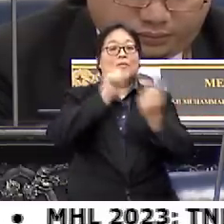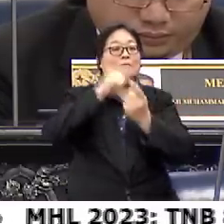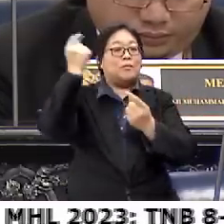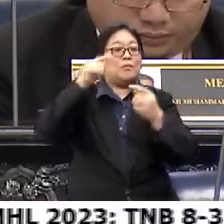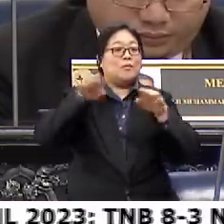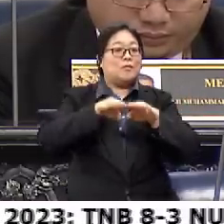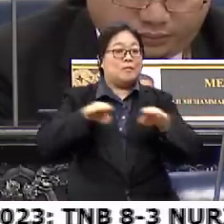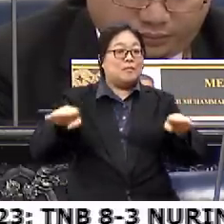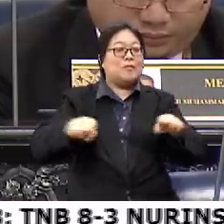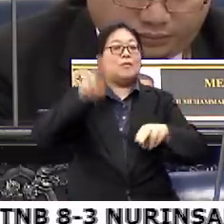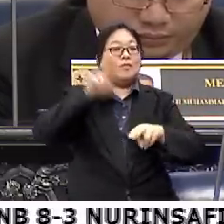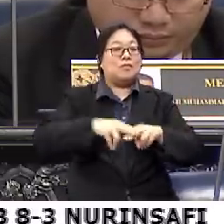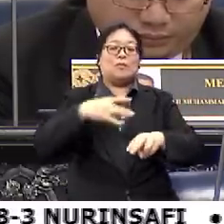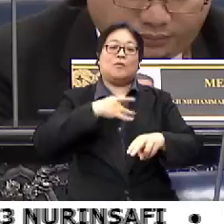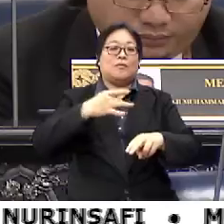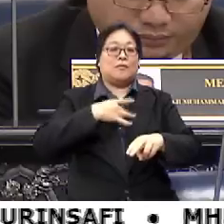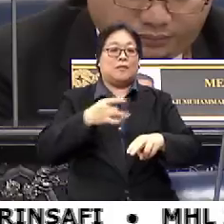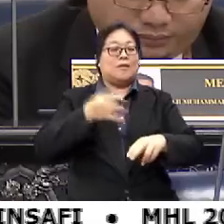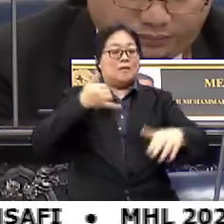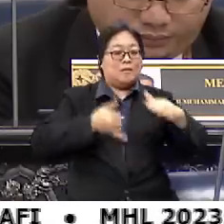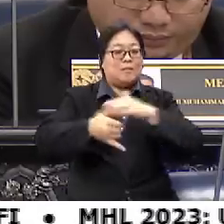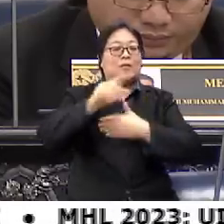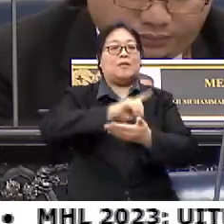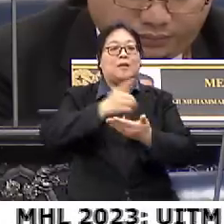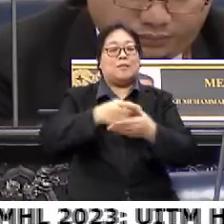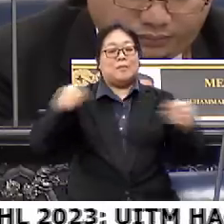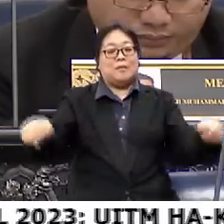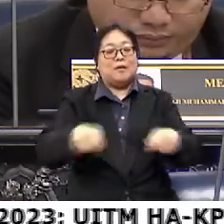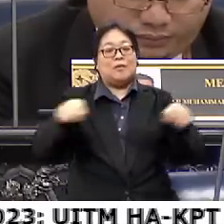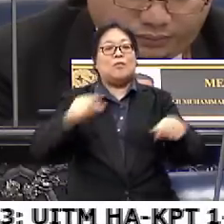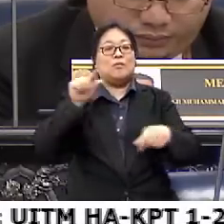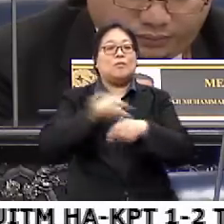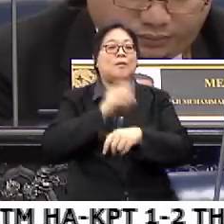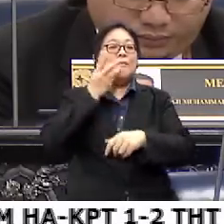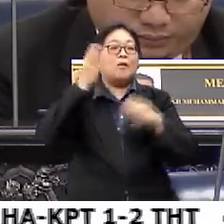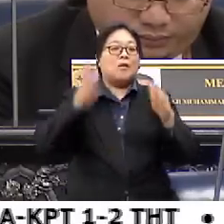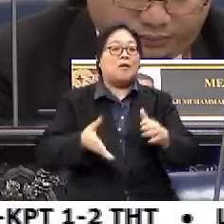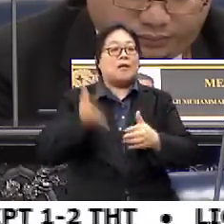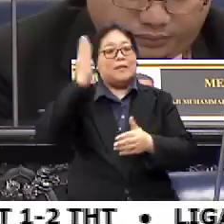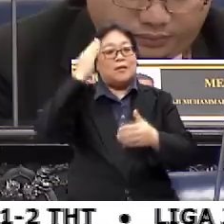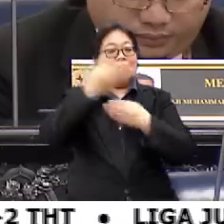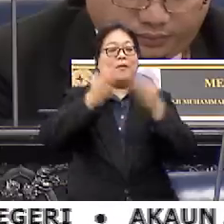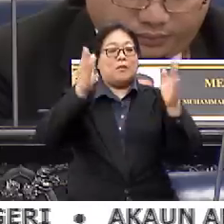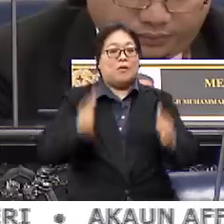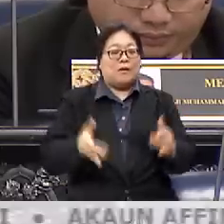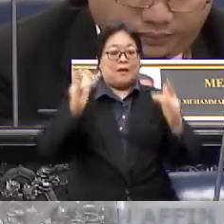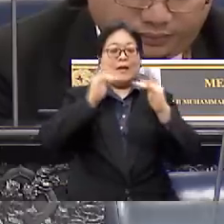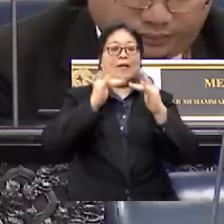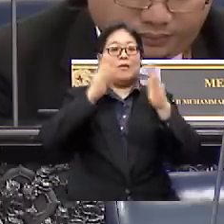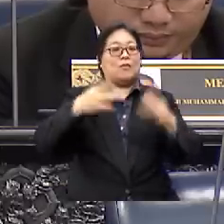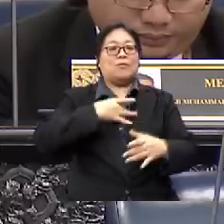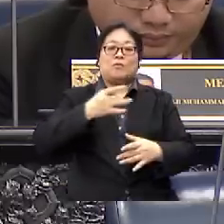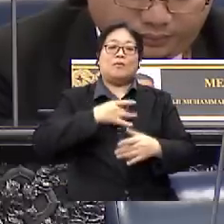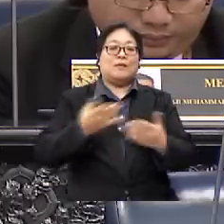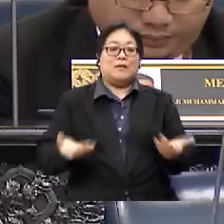rumah, duduk ikut suka, masuk dapur, masak guna beras orang, tidur bilik orang, tidur atas katil orang, sesuka